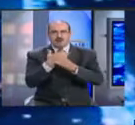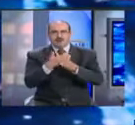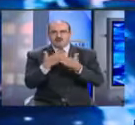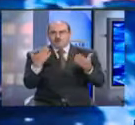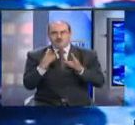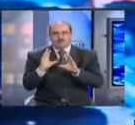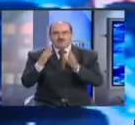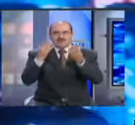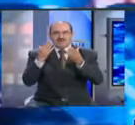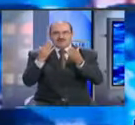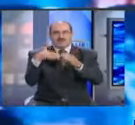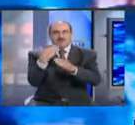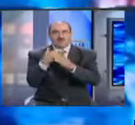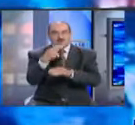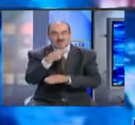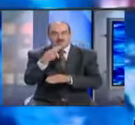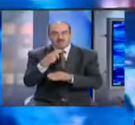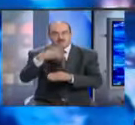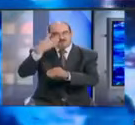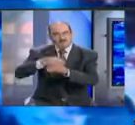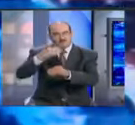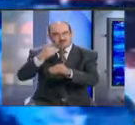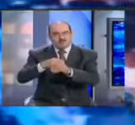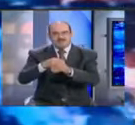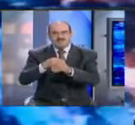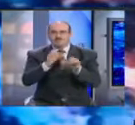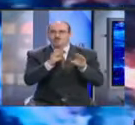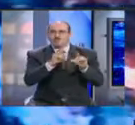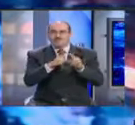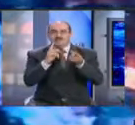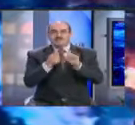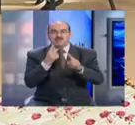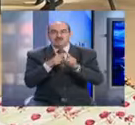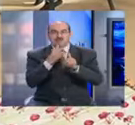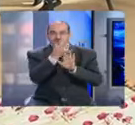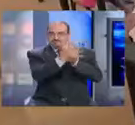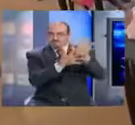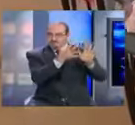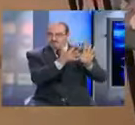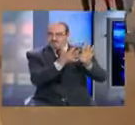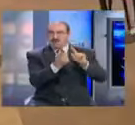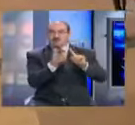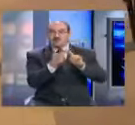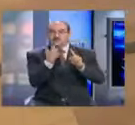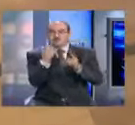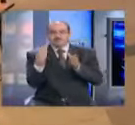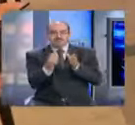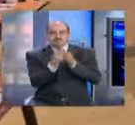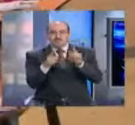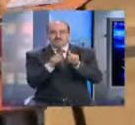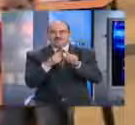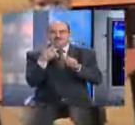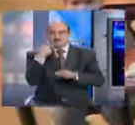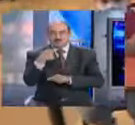إنشاء مدرسة وطنية لتكوين الأساتذة المختصين في تعليم الصم والبكم، تدخل على إثره